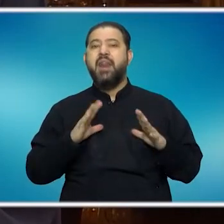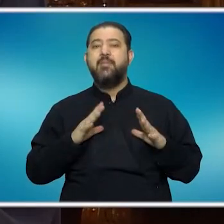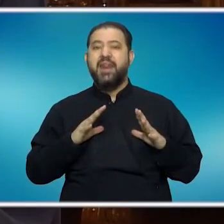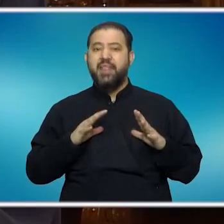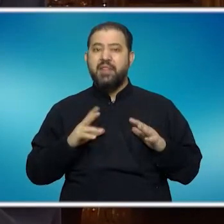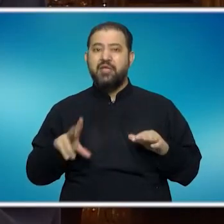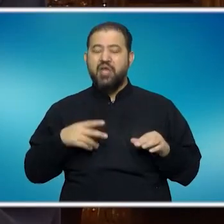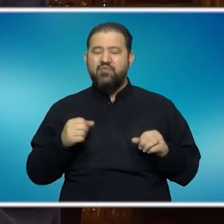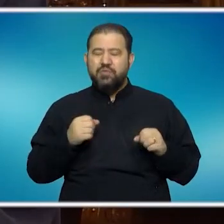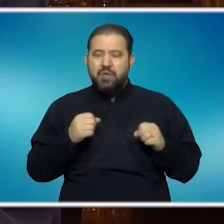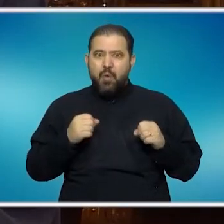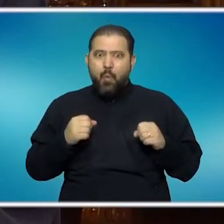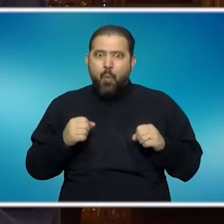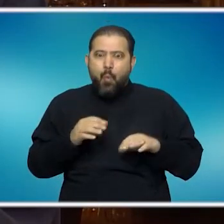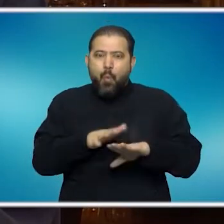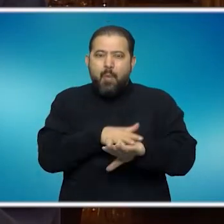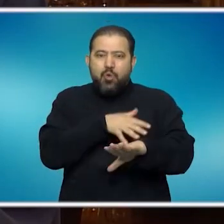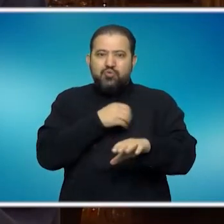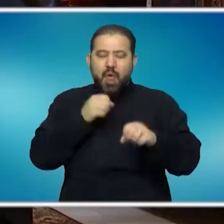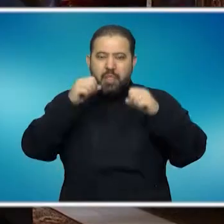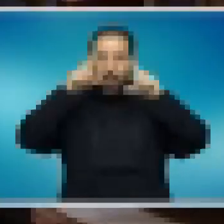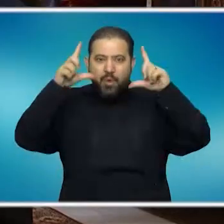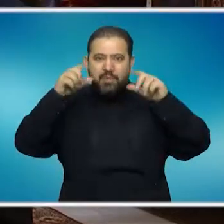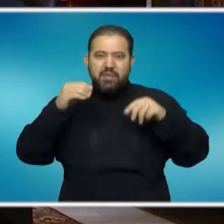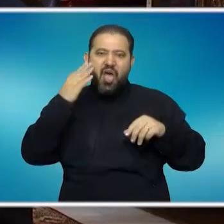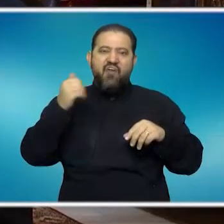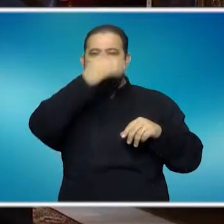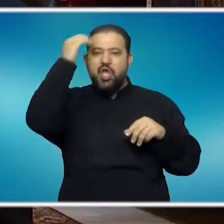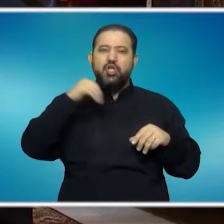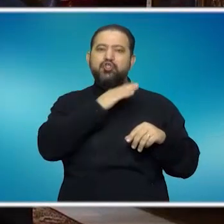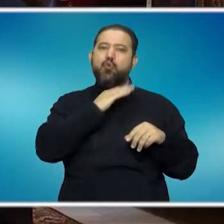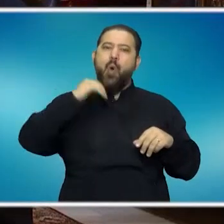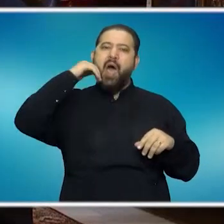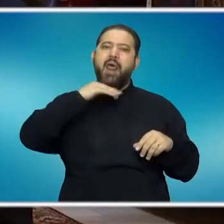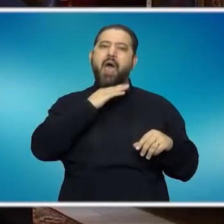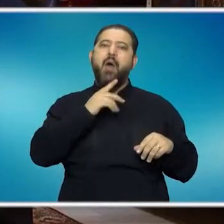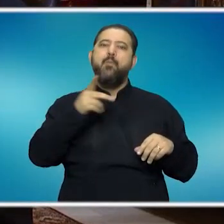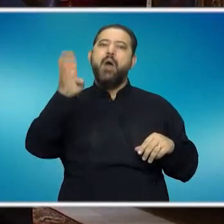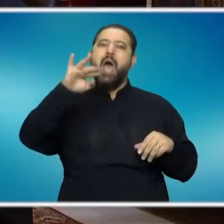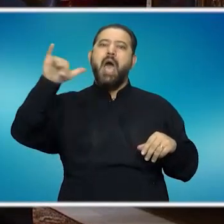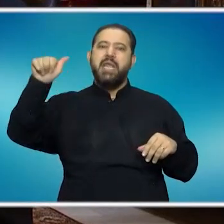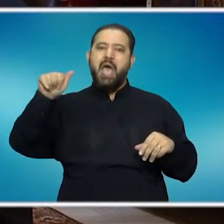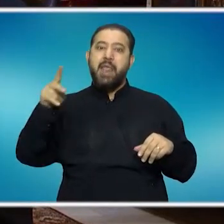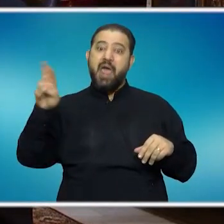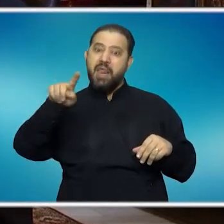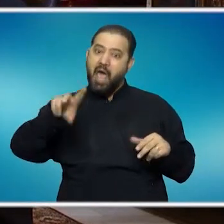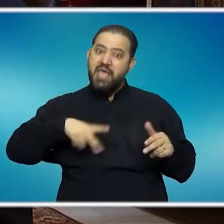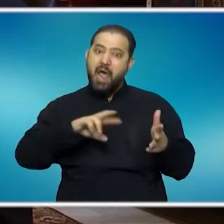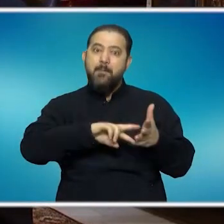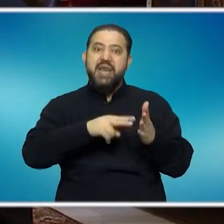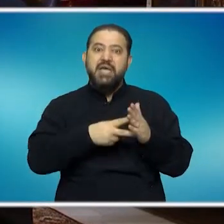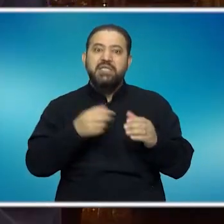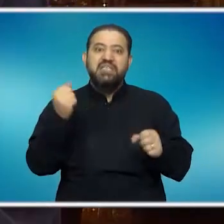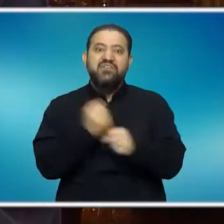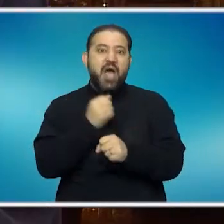libertate. Și a fost uimită Sfânta Fecioară Maria, dar pe de altă parte era pregătită să facă întru